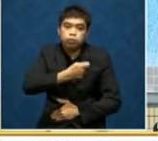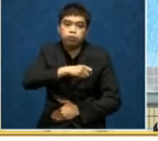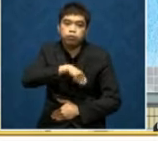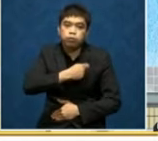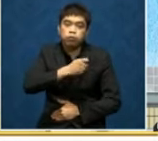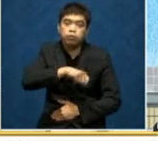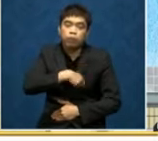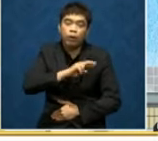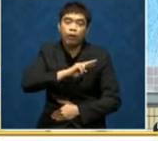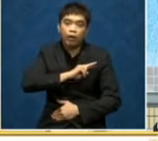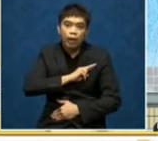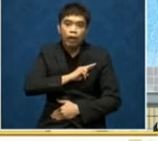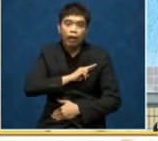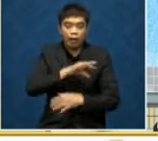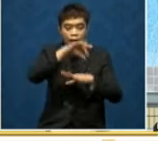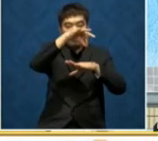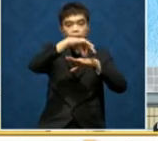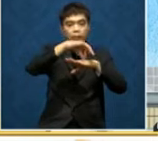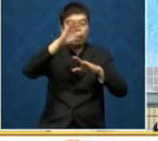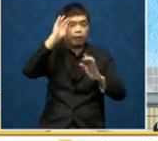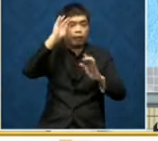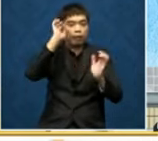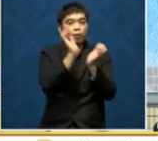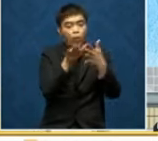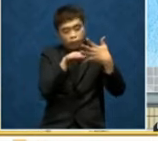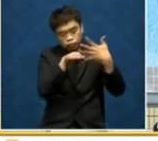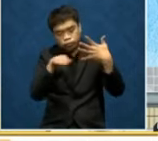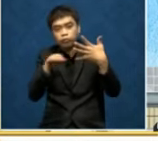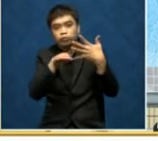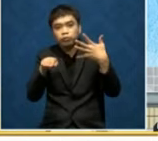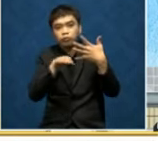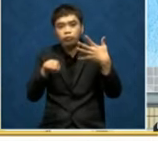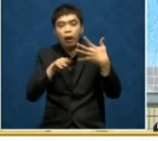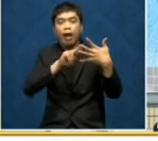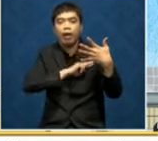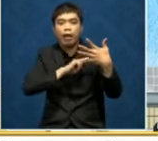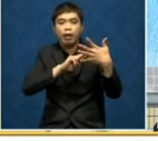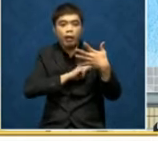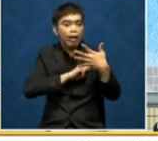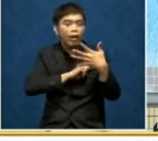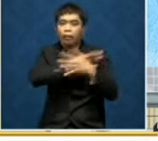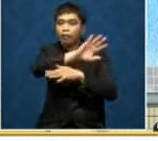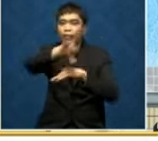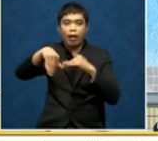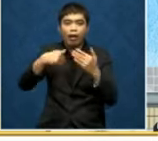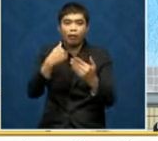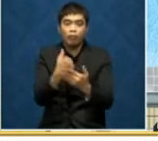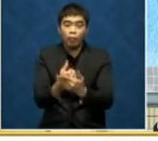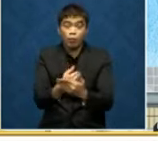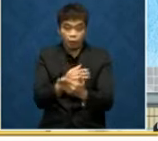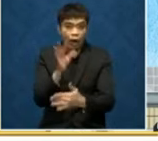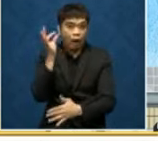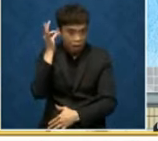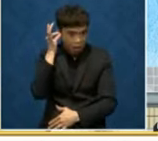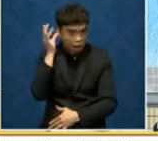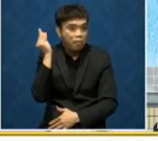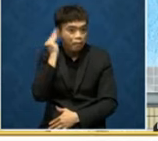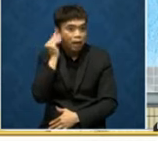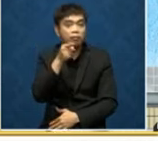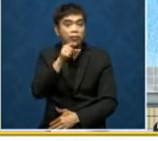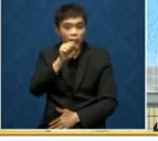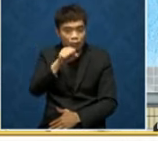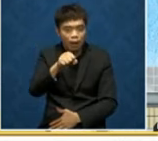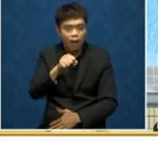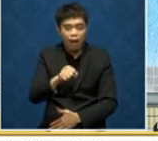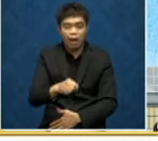ในชีวิตประจำวันของพี่น้องประชาชนและของตัวเองนะคะสิ่งนี้เป็นสิ่งที่เราไม่สามารถจะปล่อย